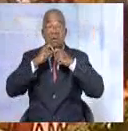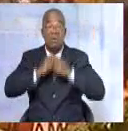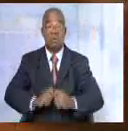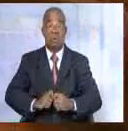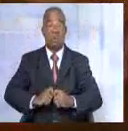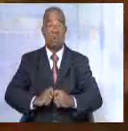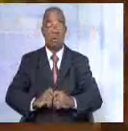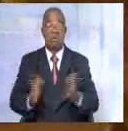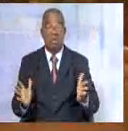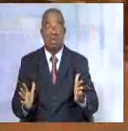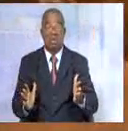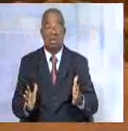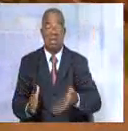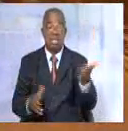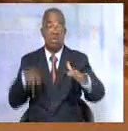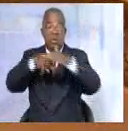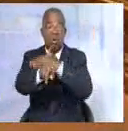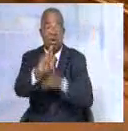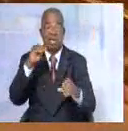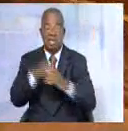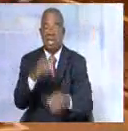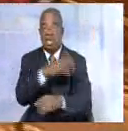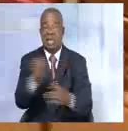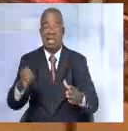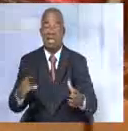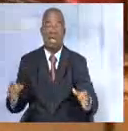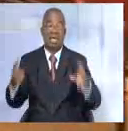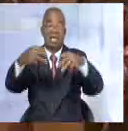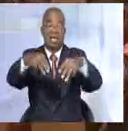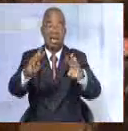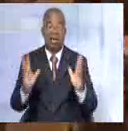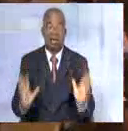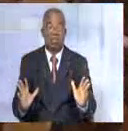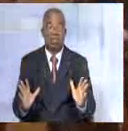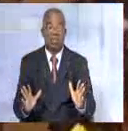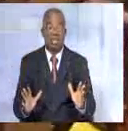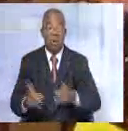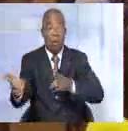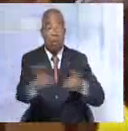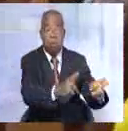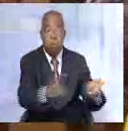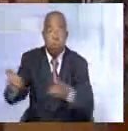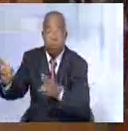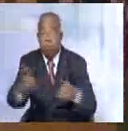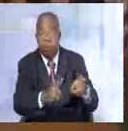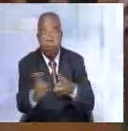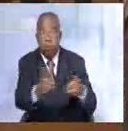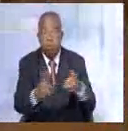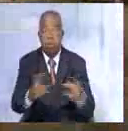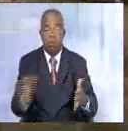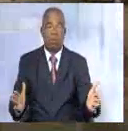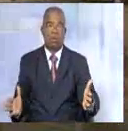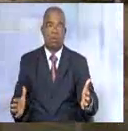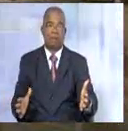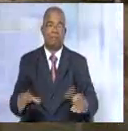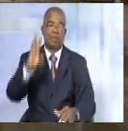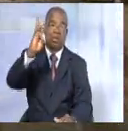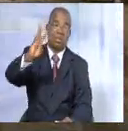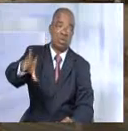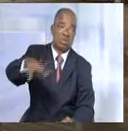capitale depuis samedi. Ils ont tué 69 personnes, 63 sont portées disparues